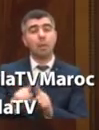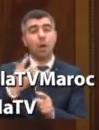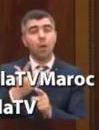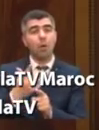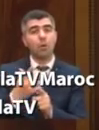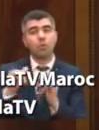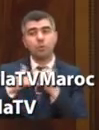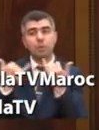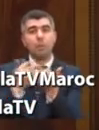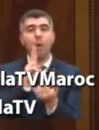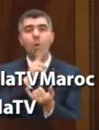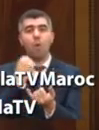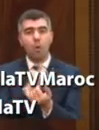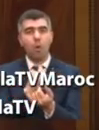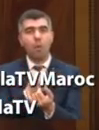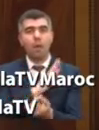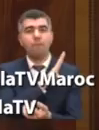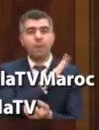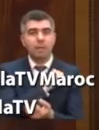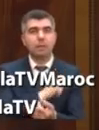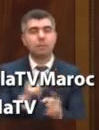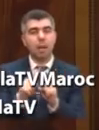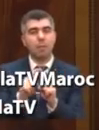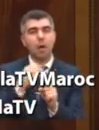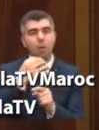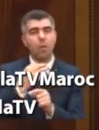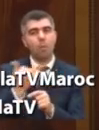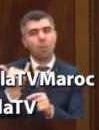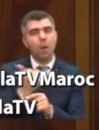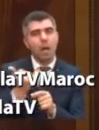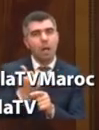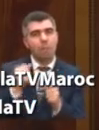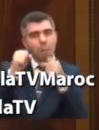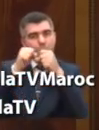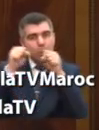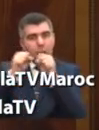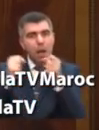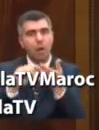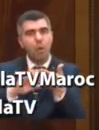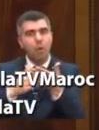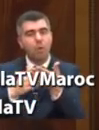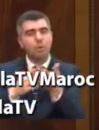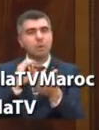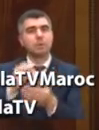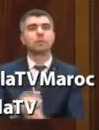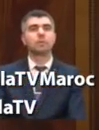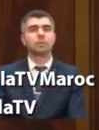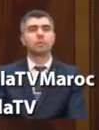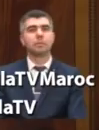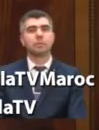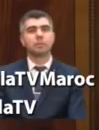الفلسطيني تقديراً للتضحيات الغالية والجسيمة وإحساساً